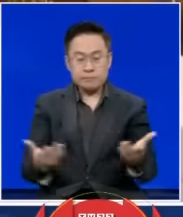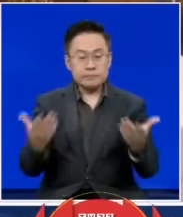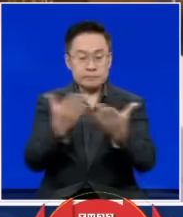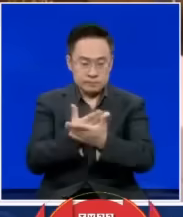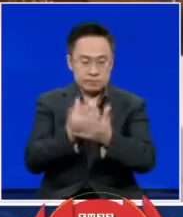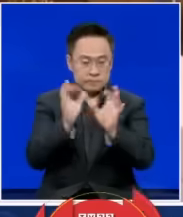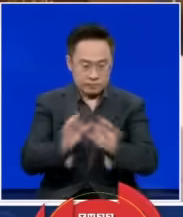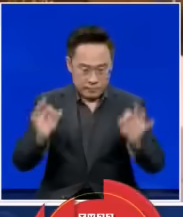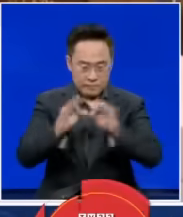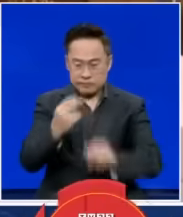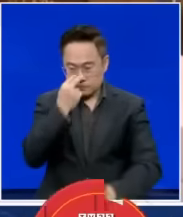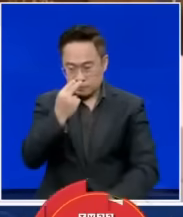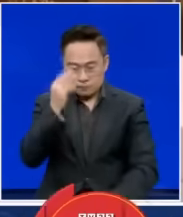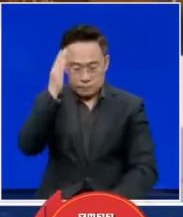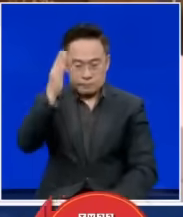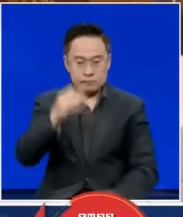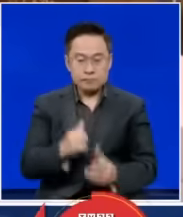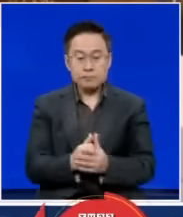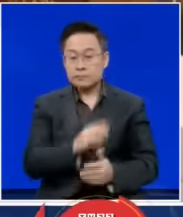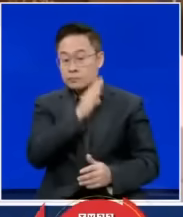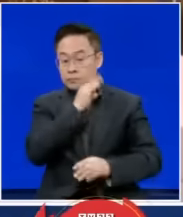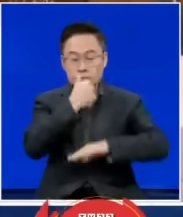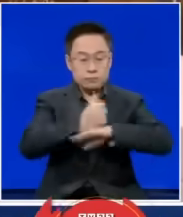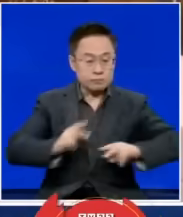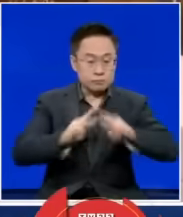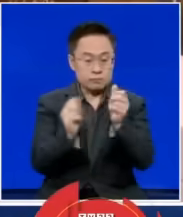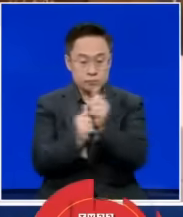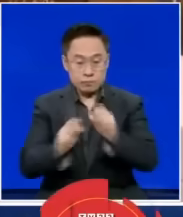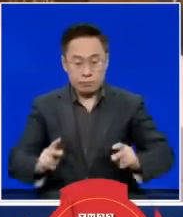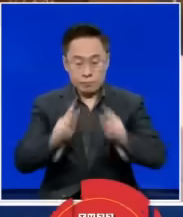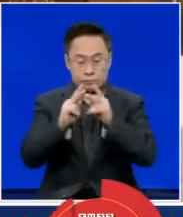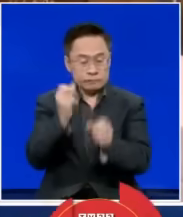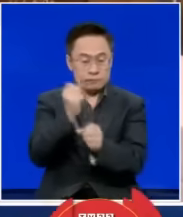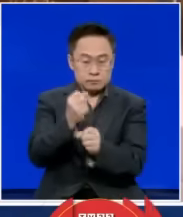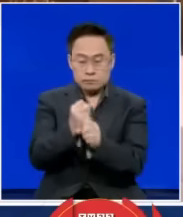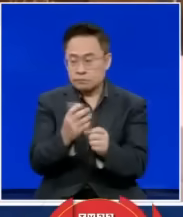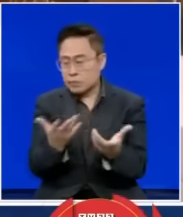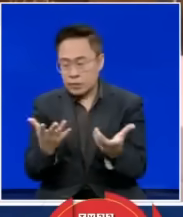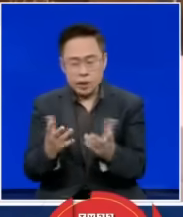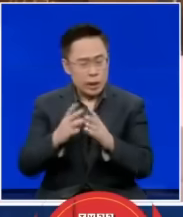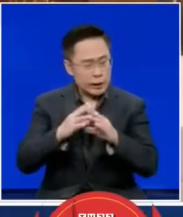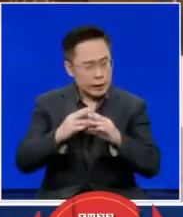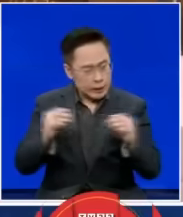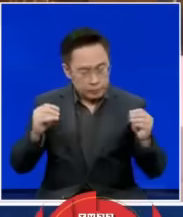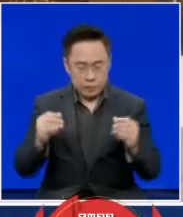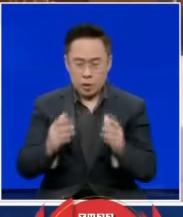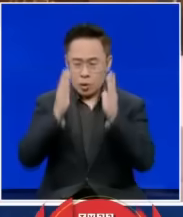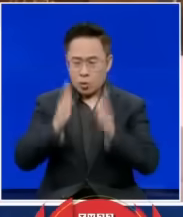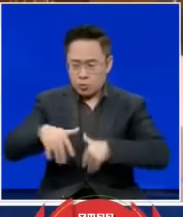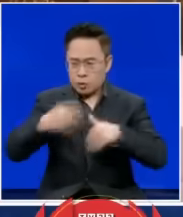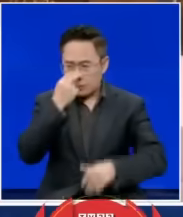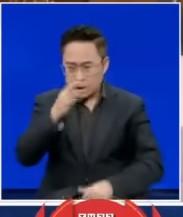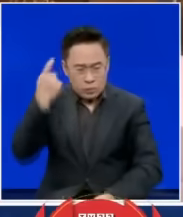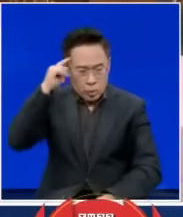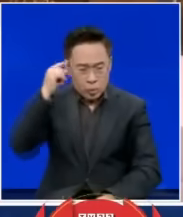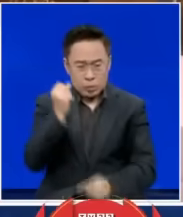ใหญ่อะแต่ถ้าสมมติเป็นรัฐมนตรีแต่ประเภทเอ๊ะคุณจำชื่อรัฐมนตรีกระทรวงนี้ได้ไหมนึกไม่ออกไม่เห็น